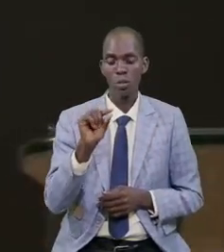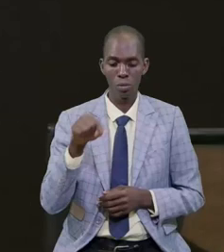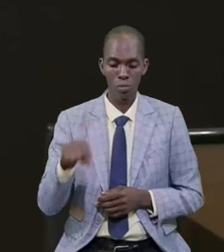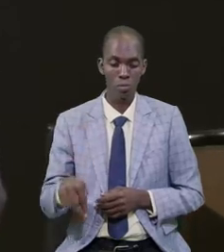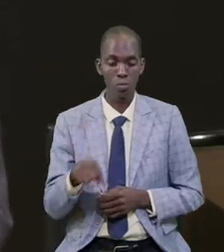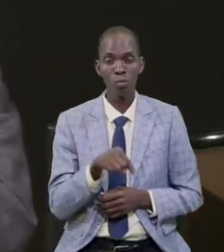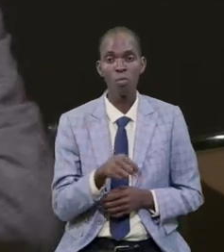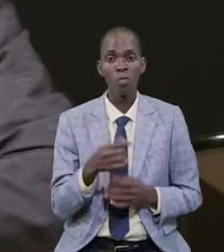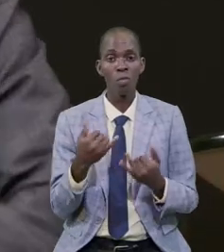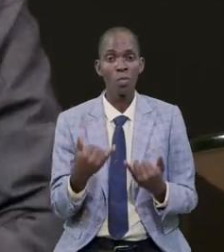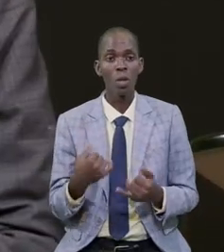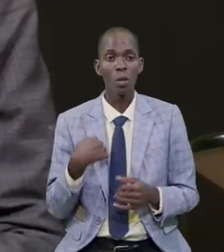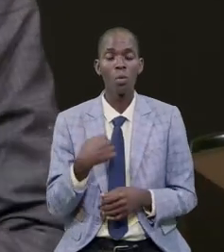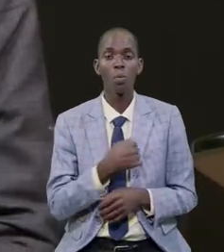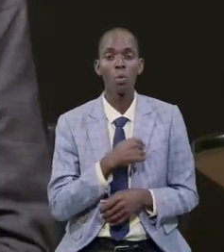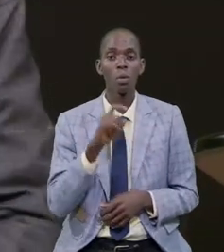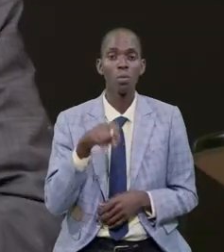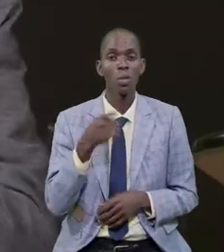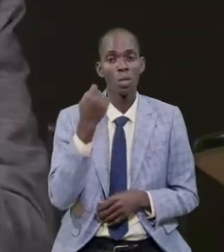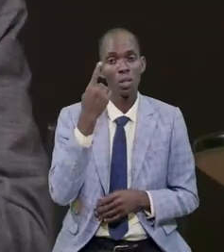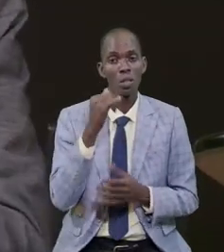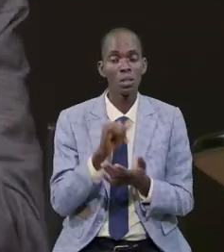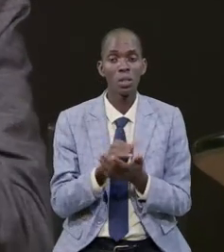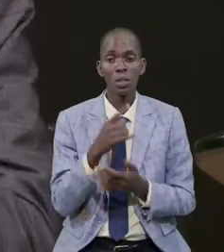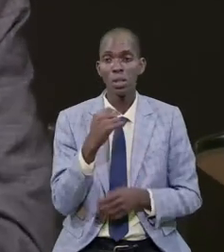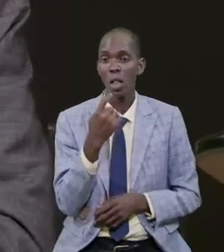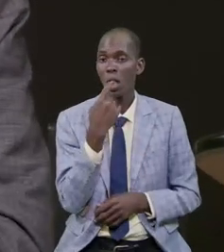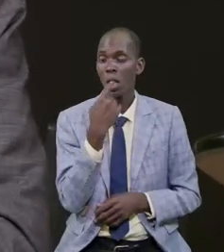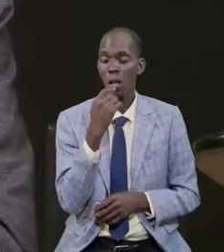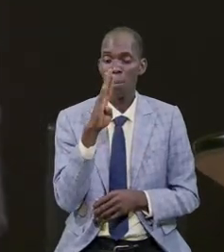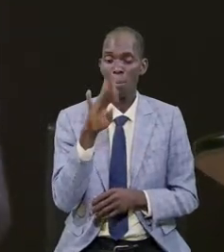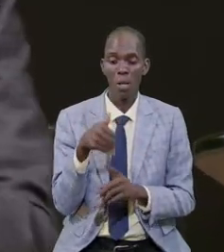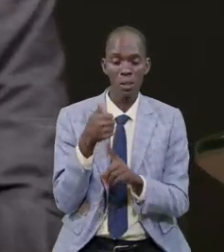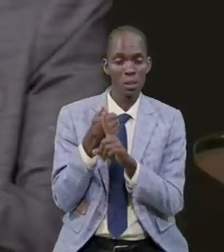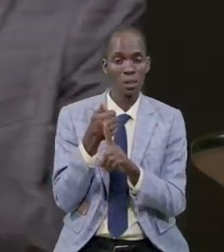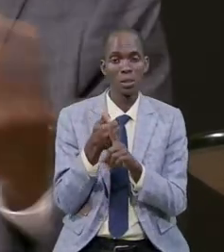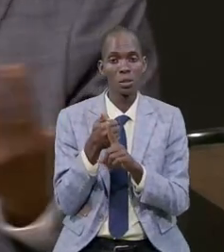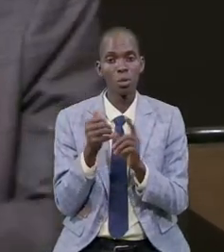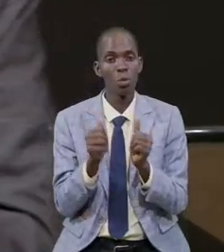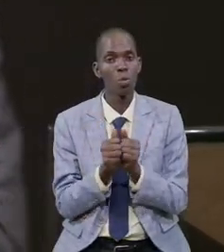pied. Vous devez comprendre que la langue elle-même,